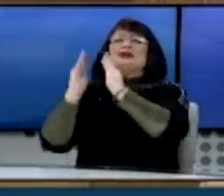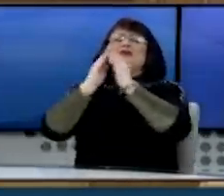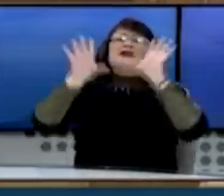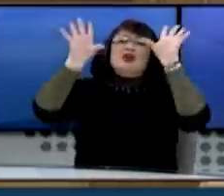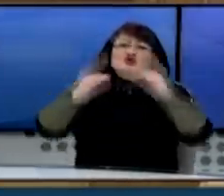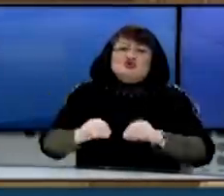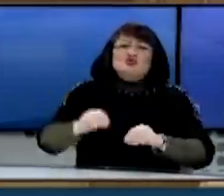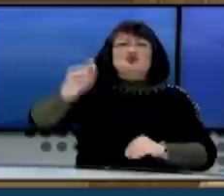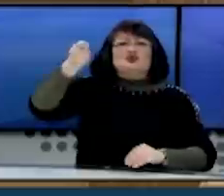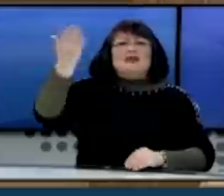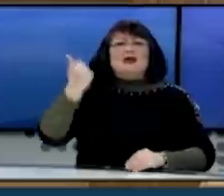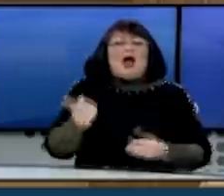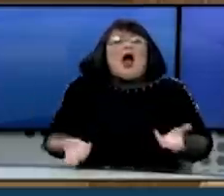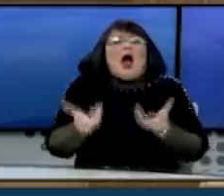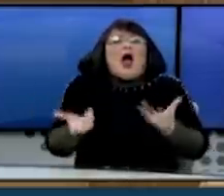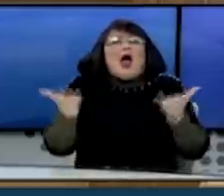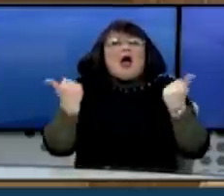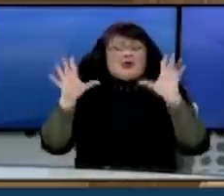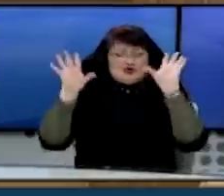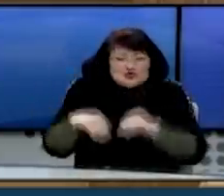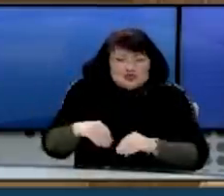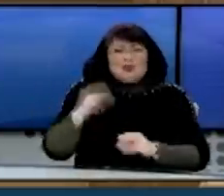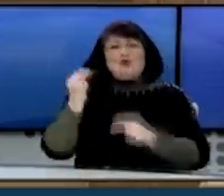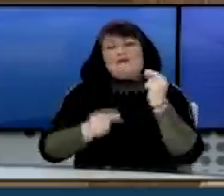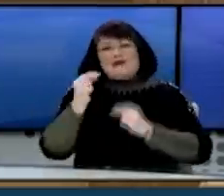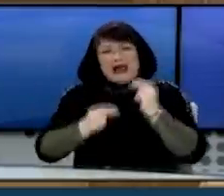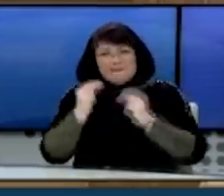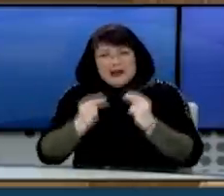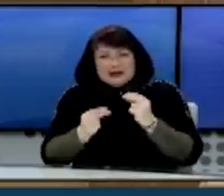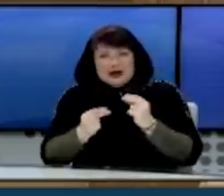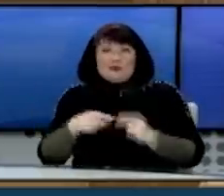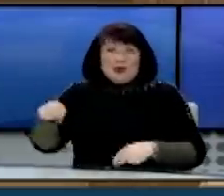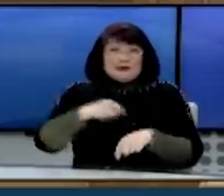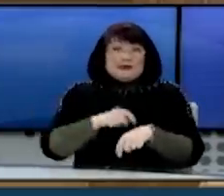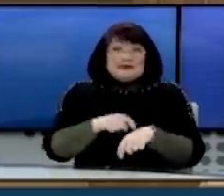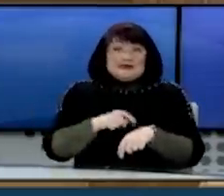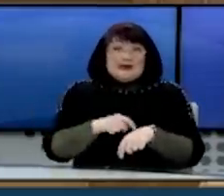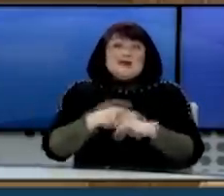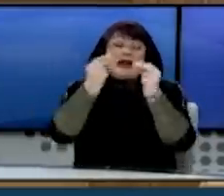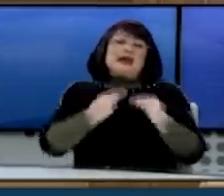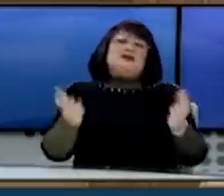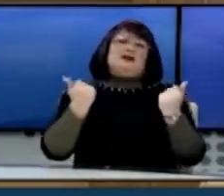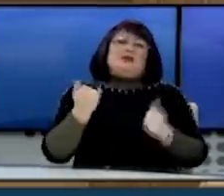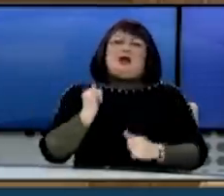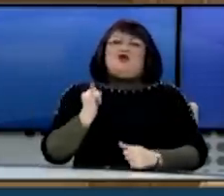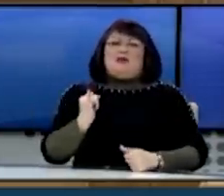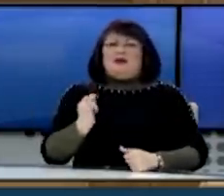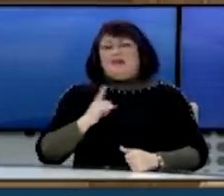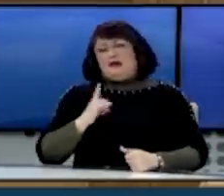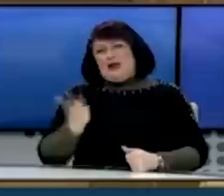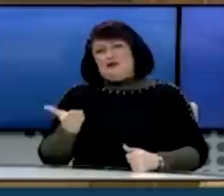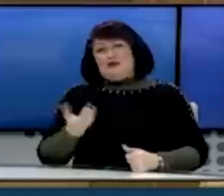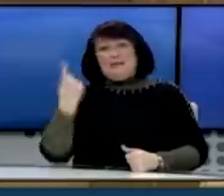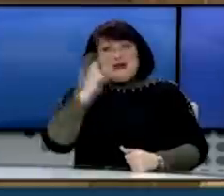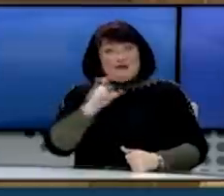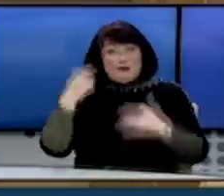χωρίς ρεύμα, χωρίς θέρμανση και με προβλήματα που ακόμα και σήμερα δεν έχουν αποκατασταθεί. Πέρασε